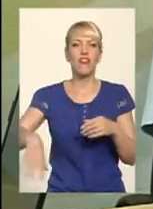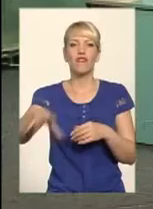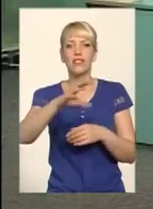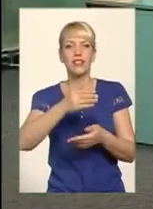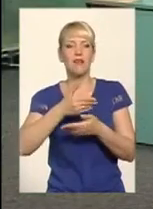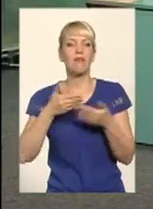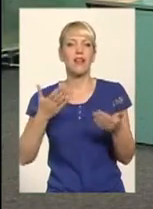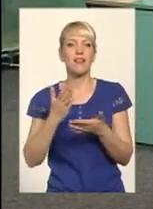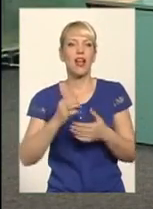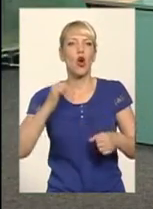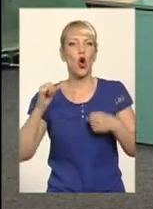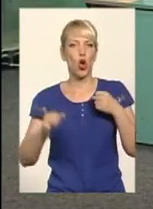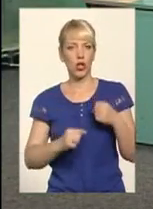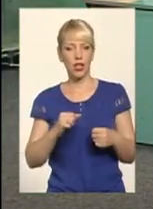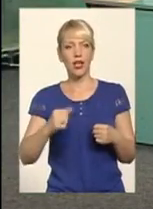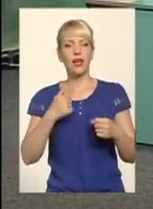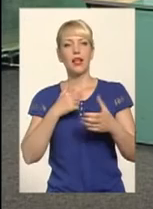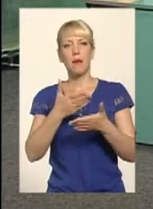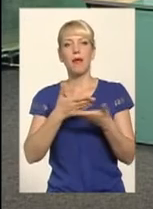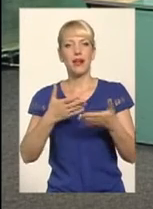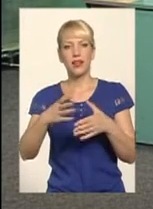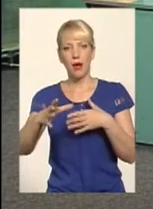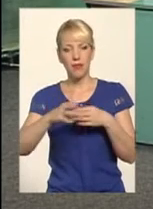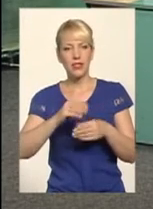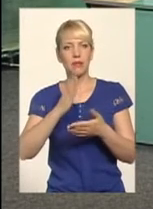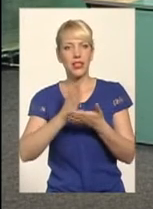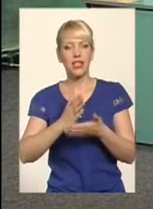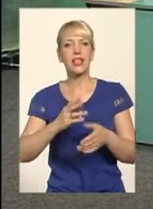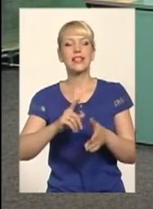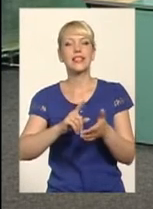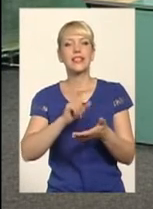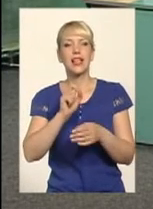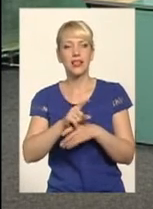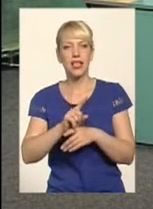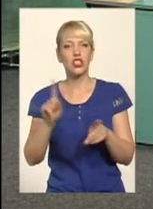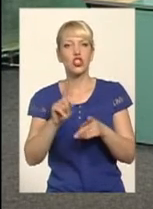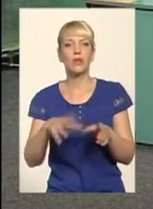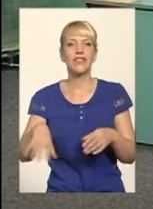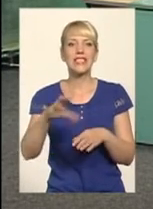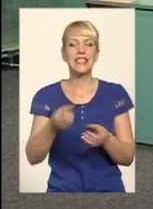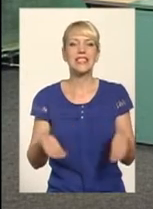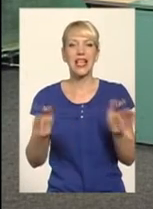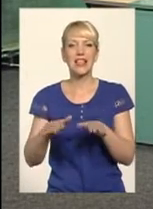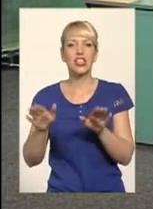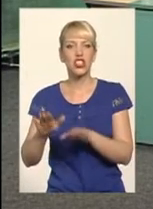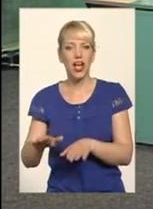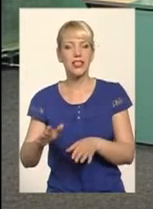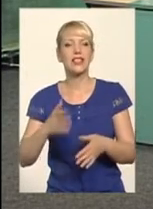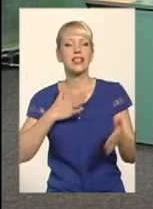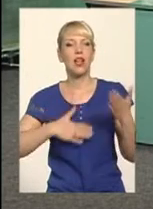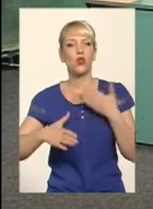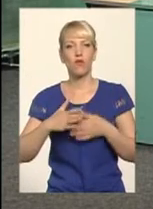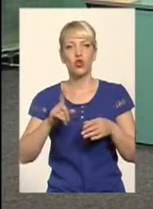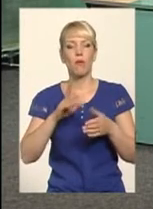щоб мати ефект і успіх від роботи підприємства, щоб задоволені залишалися наші працівники, щоб мати соціальний